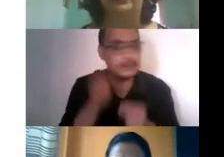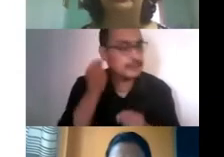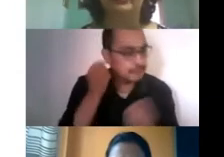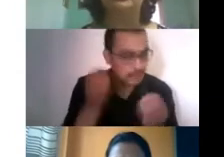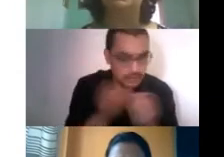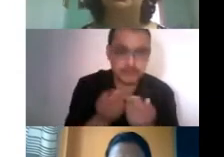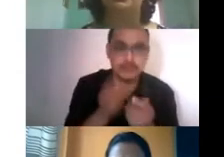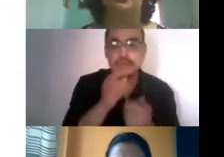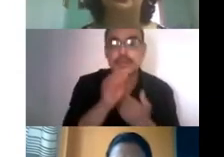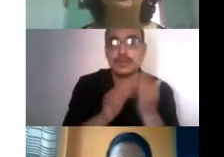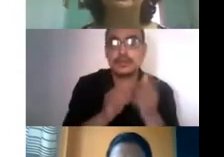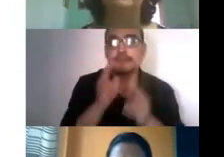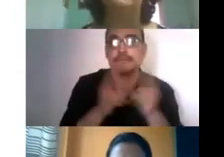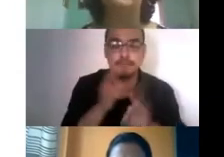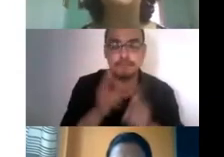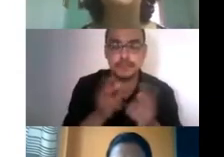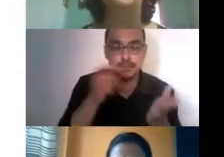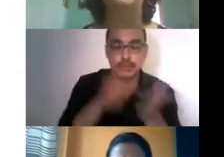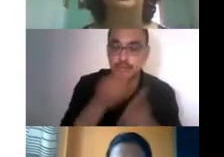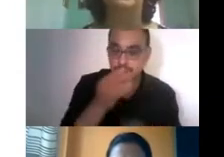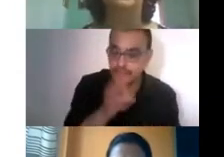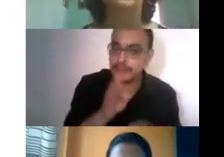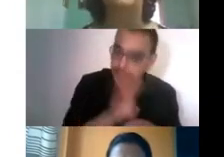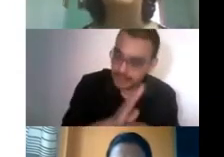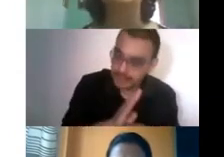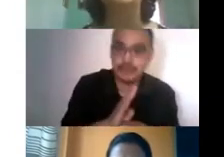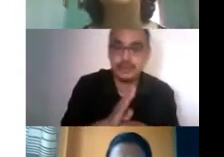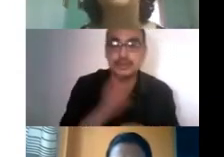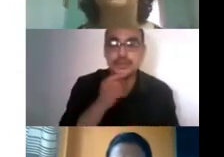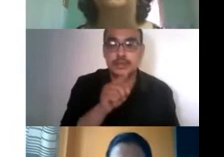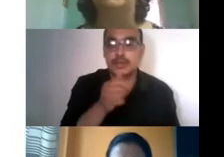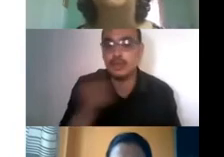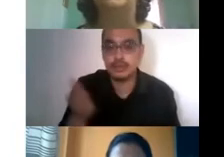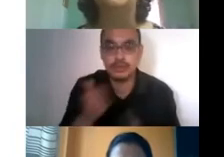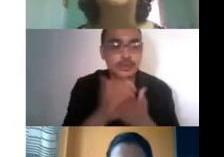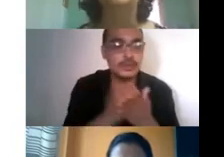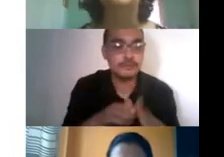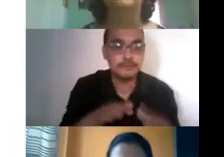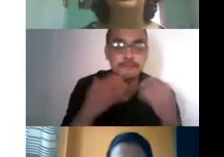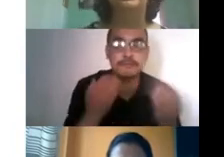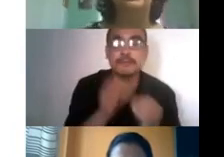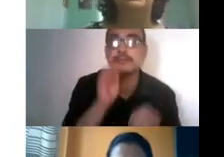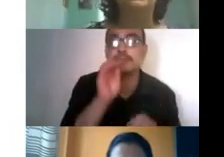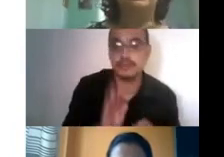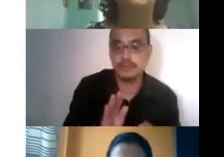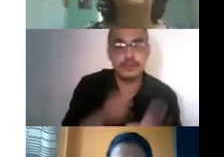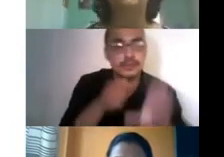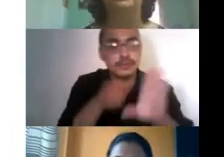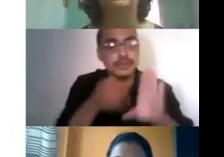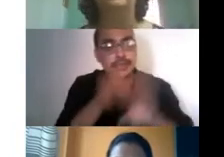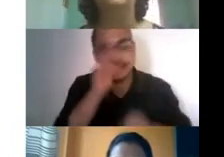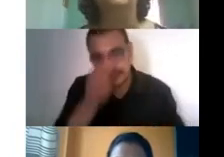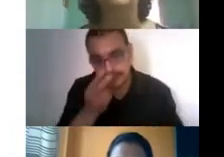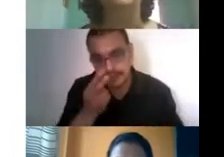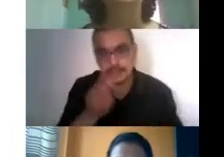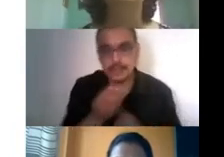कुरा स्टेज सुरु हुन्छ। अनि त्यति बेला चाहिँ के हुन्छ त भन्दाखेरि एकले अर्कालाई कसरी इम्प्रेस गर्न सकिन्छ, सिनेमा लगेर हो कि, फुल